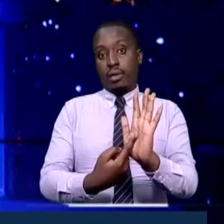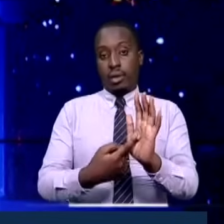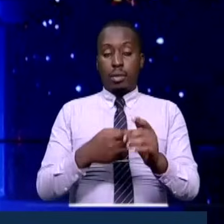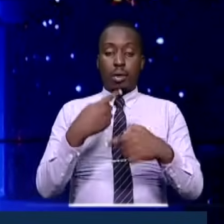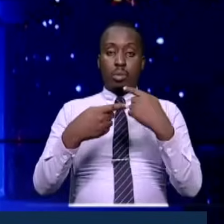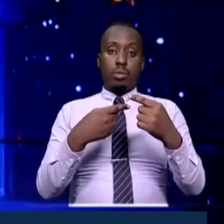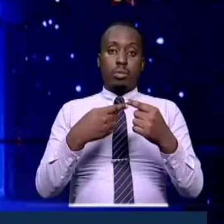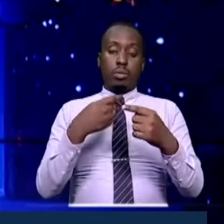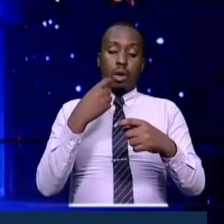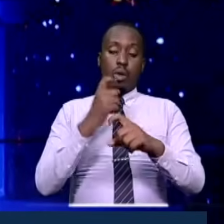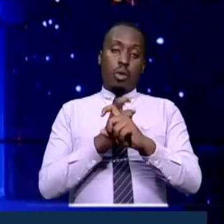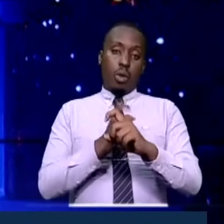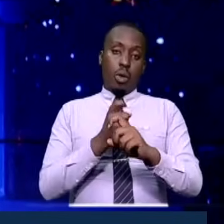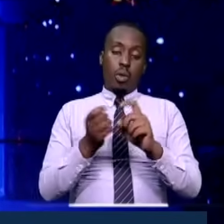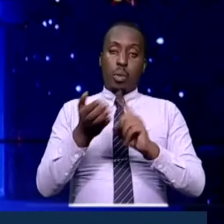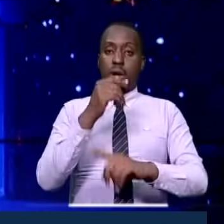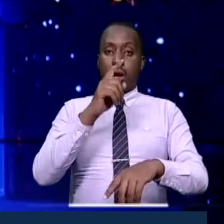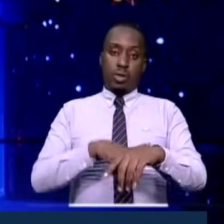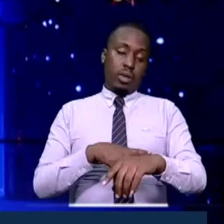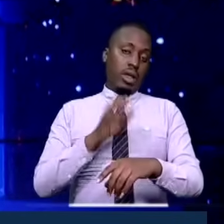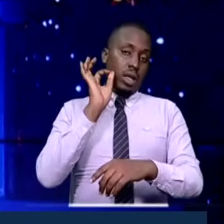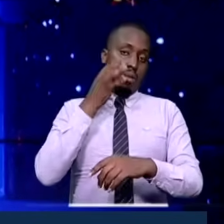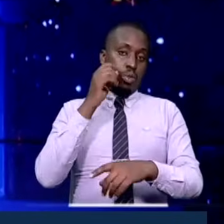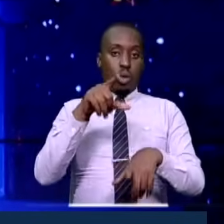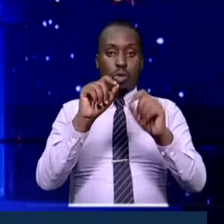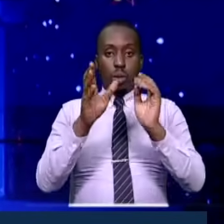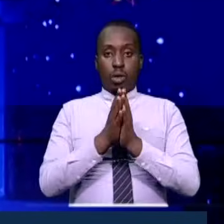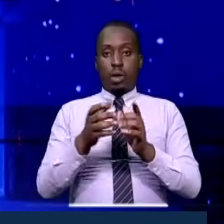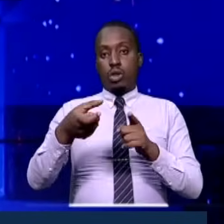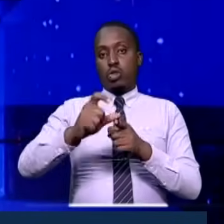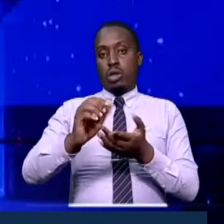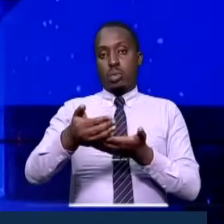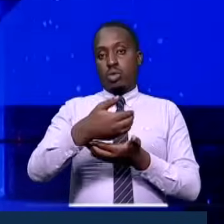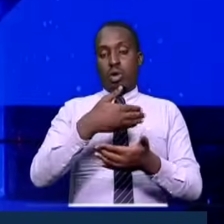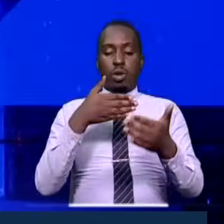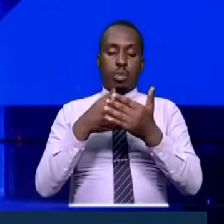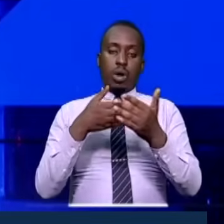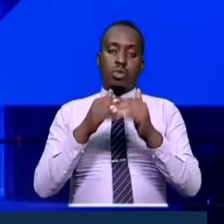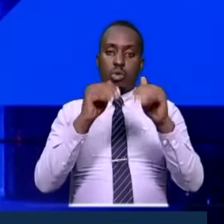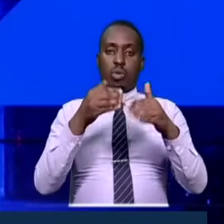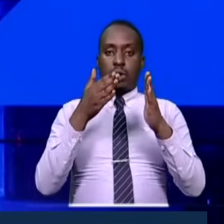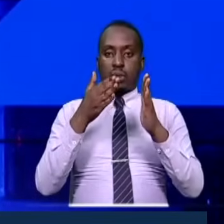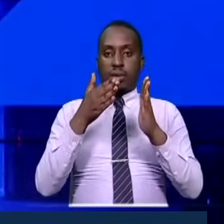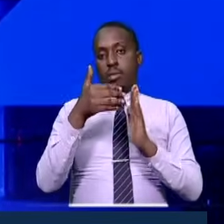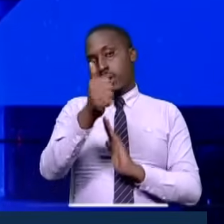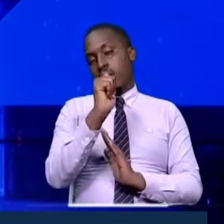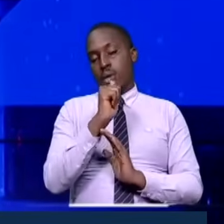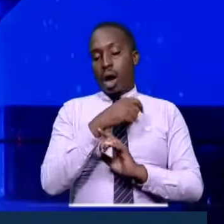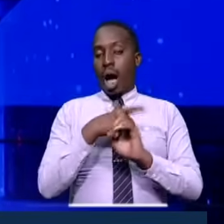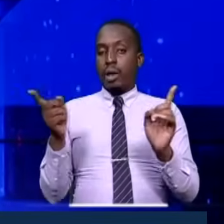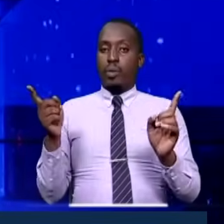bakigorwa no kubonera ku gihe imbuto y'indobanure ndetse n'inyongera musaruro ari imbogamizi ku buhinzi bwabo